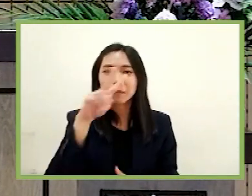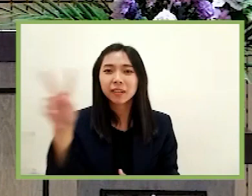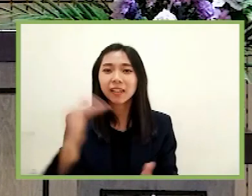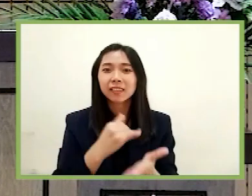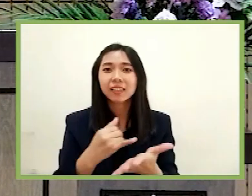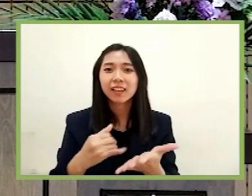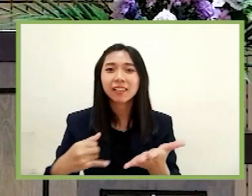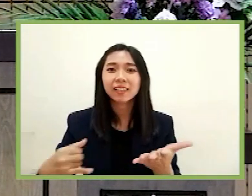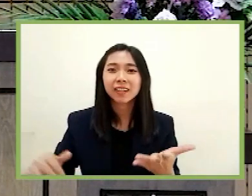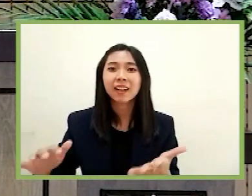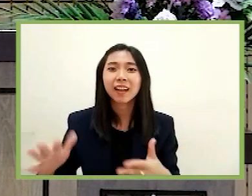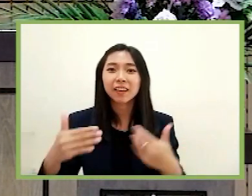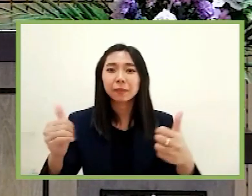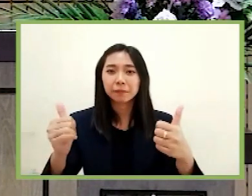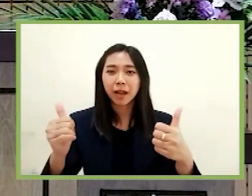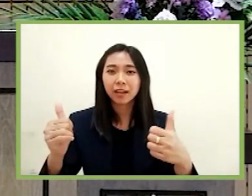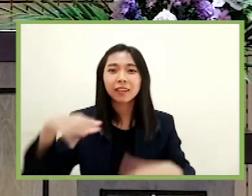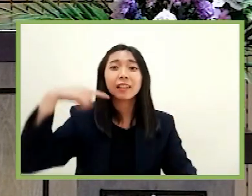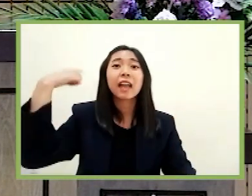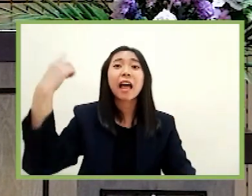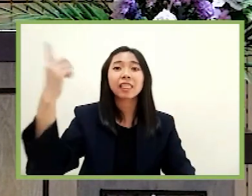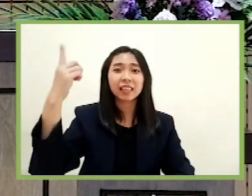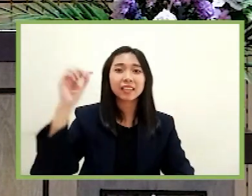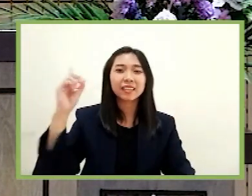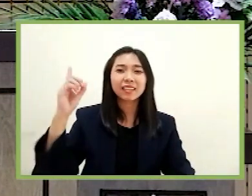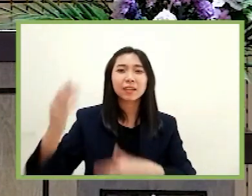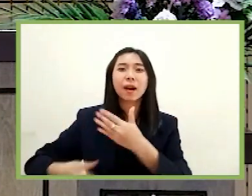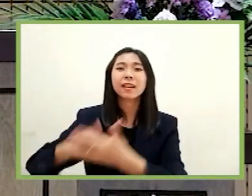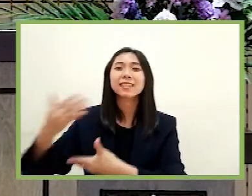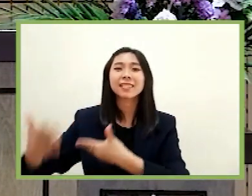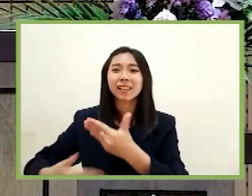akan mereka teruskan pada generasi-generasi berikutnya